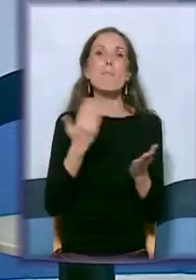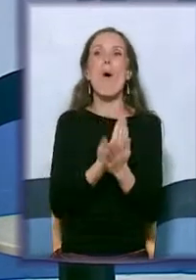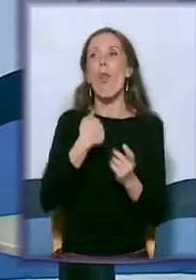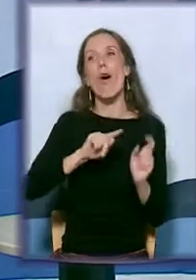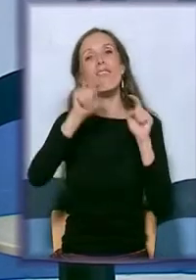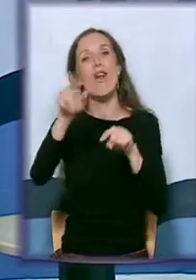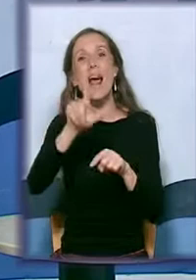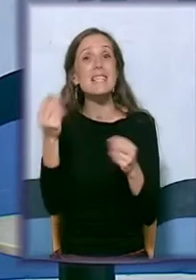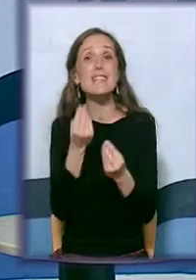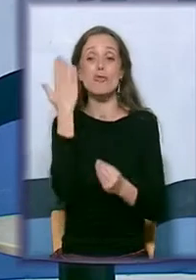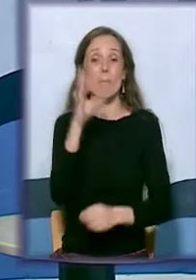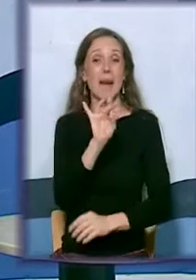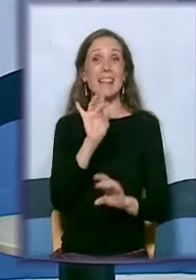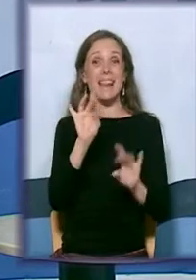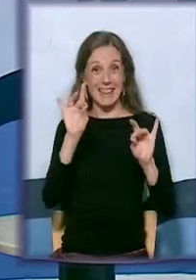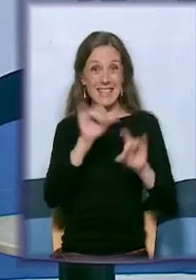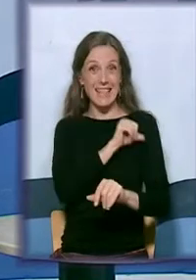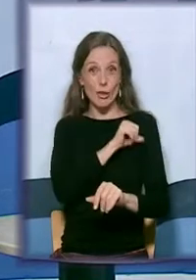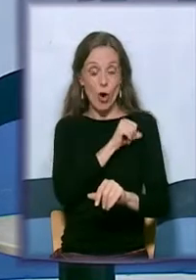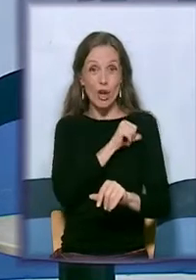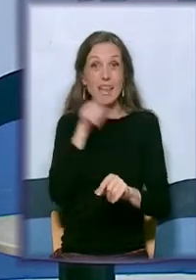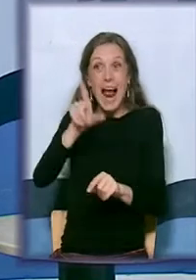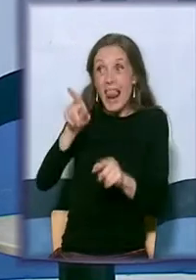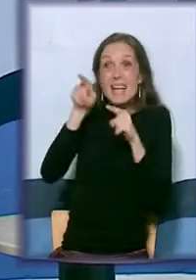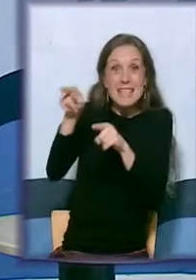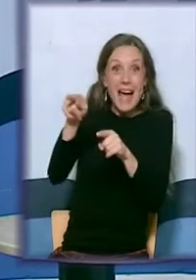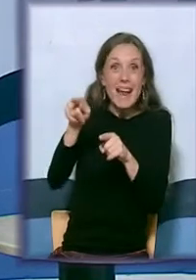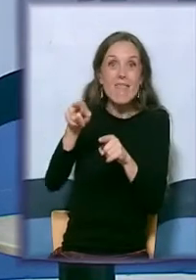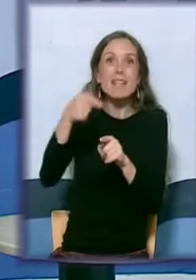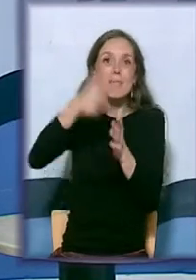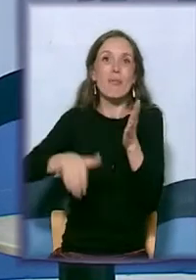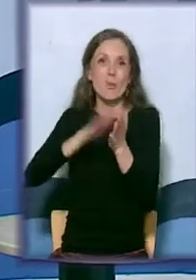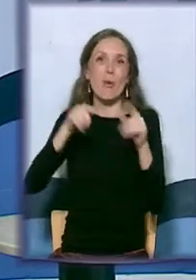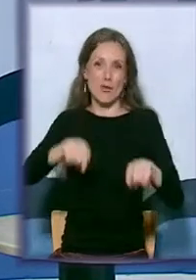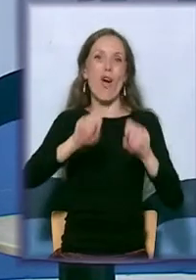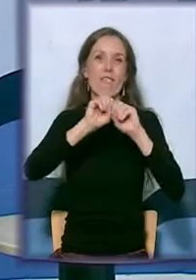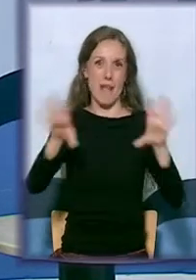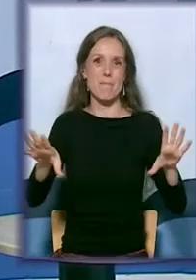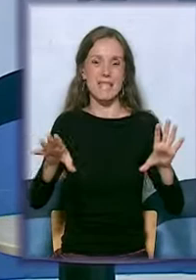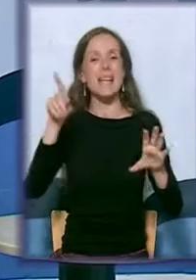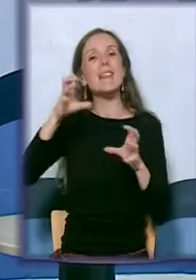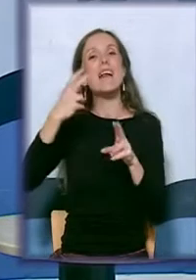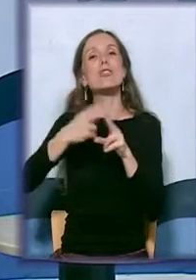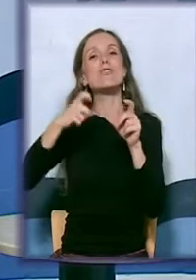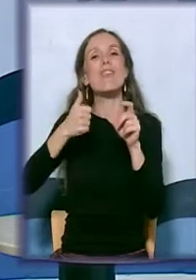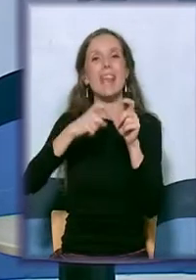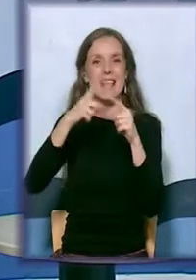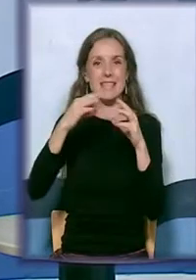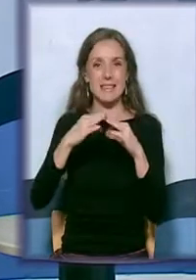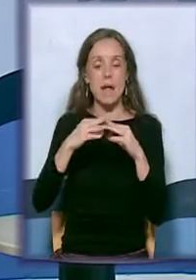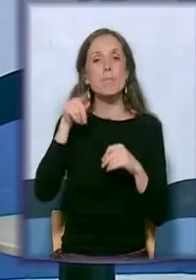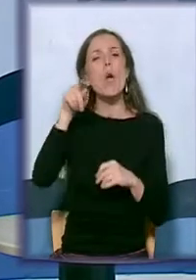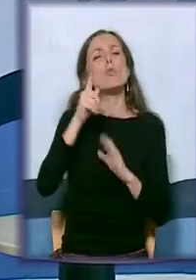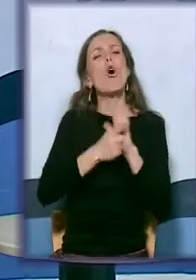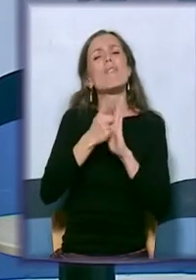nas bolje počela svoju prvu emisiju na televiziji Jasta. Tada je upravo počela da radi jedna druga televizija koja se zove